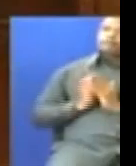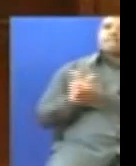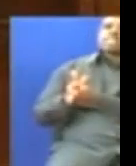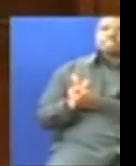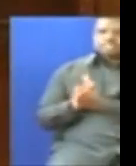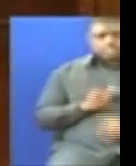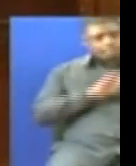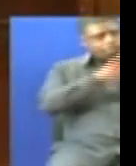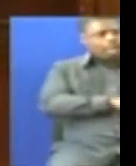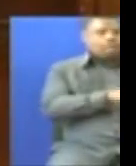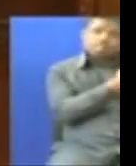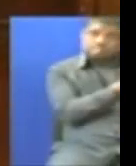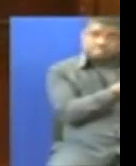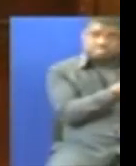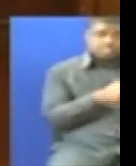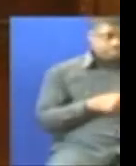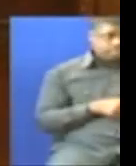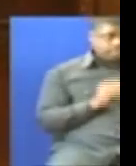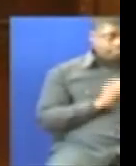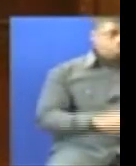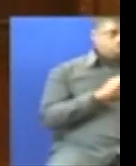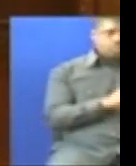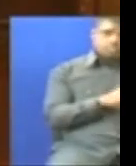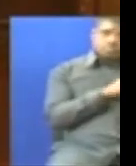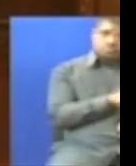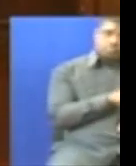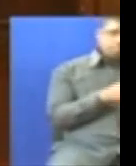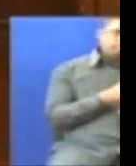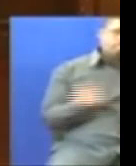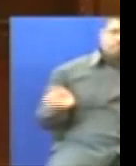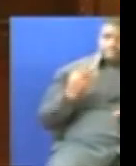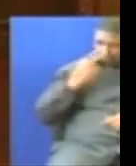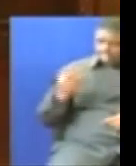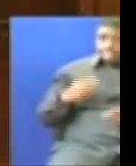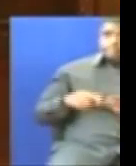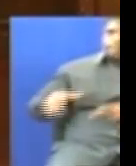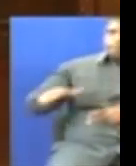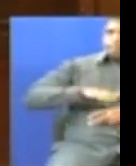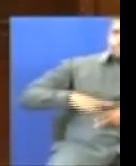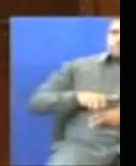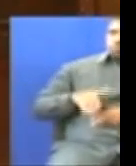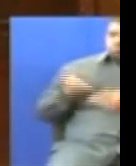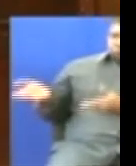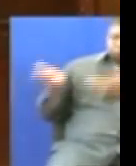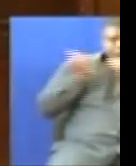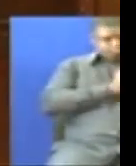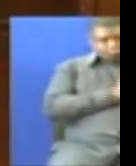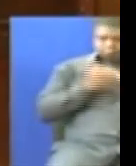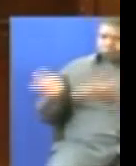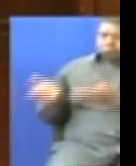kwamba pamoja na maboresho ya bandari ya kina cha bandari, basi tuangalie na maeneo ya kufazia mizigo, kwa sababu bandari hii